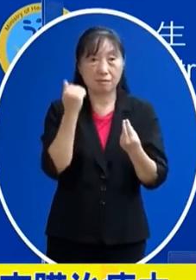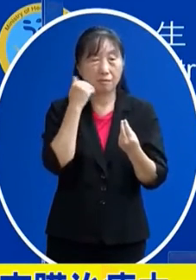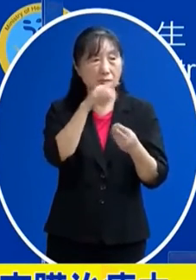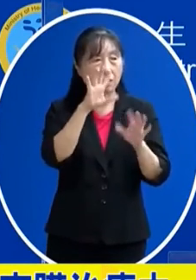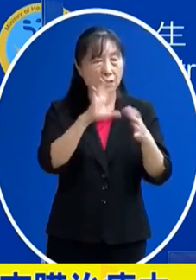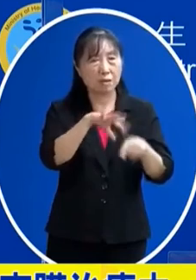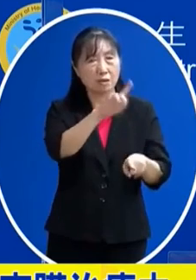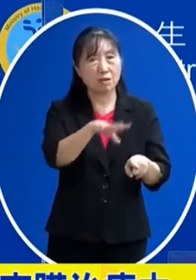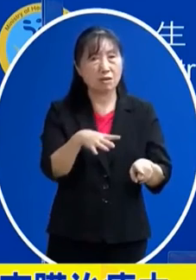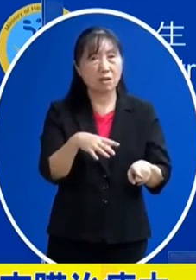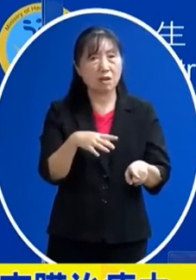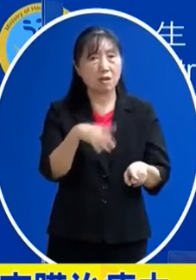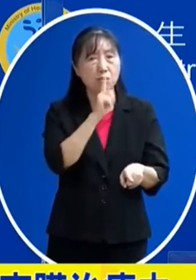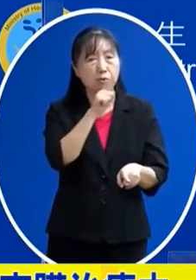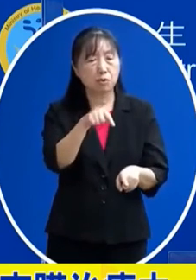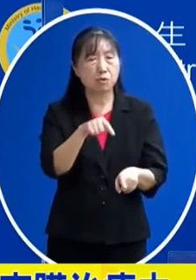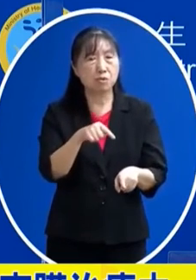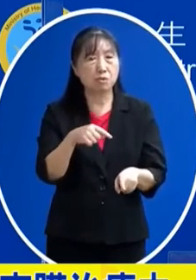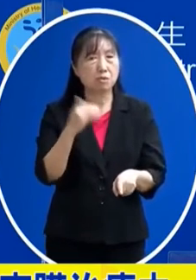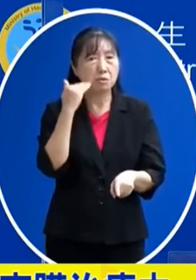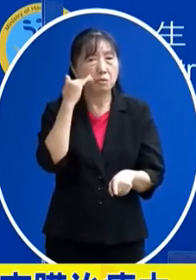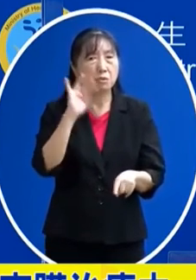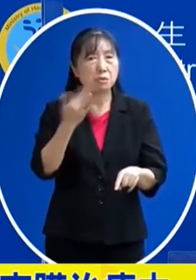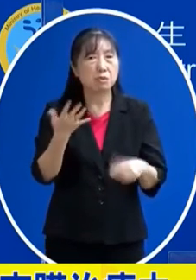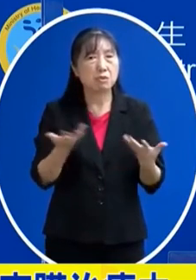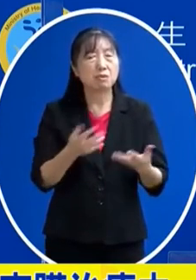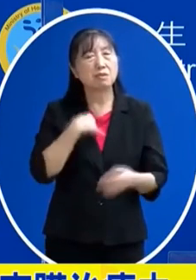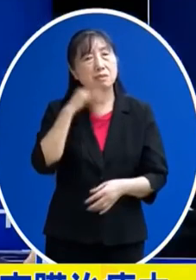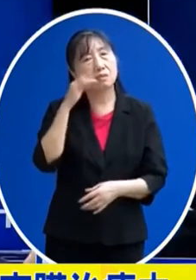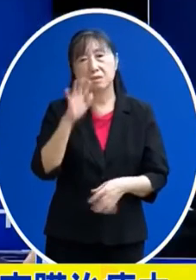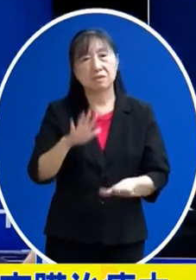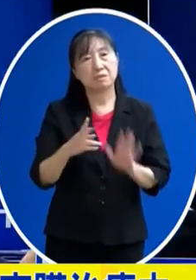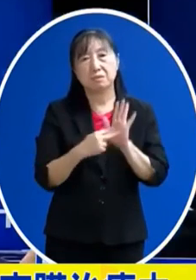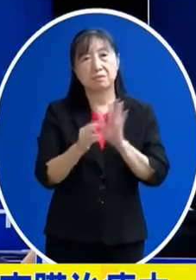题目前就没有再说明。哎，以上。